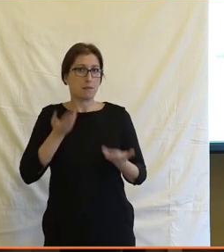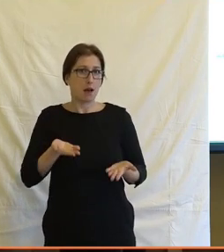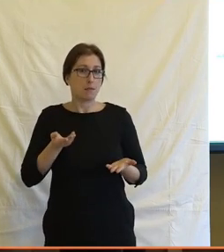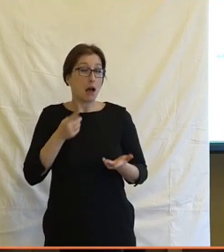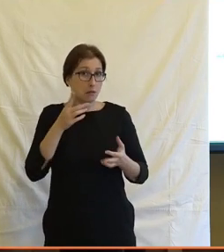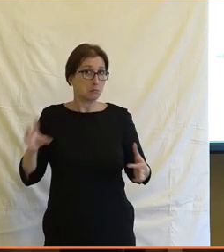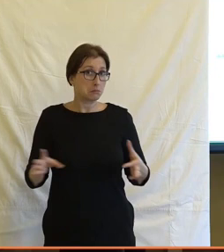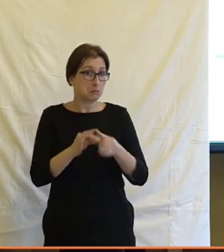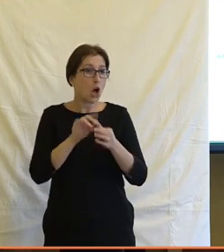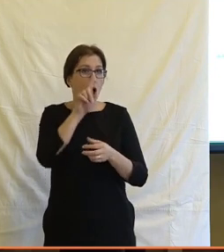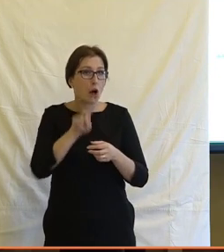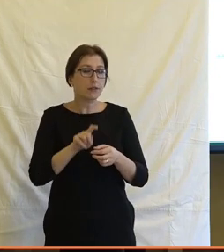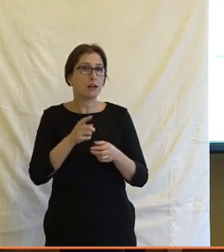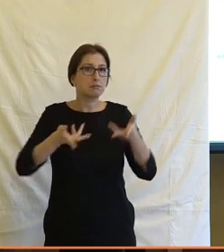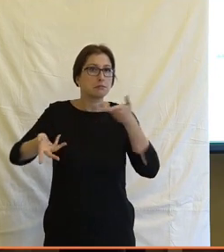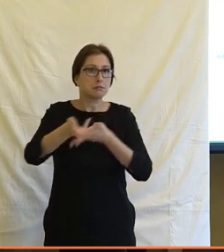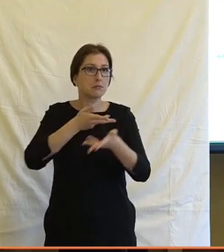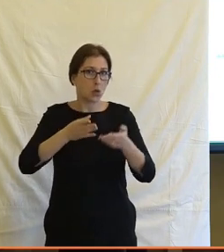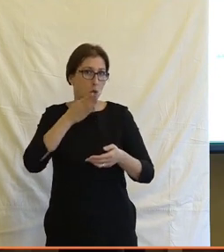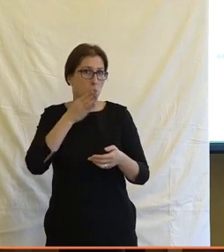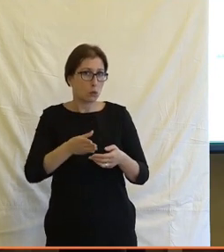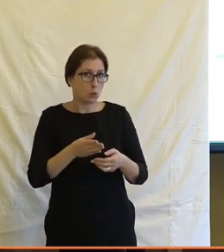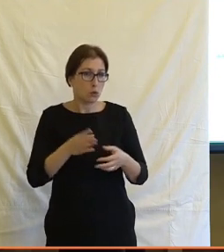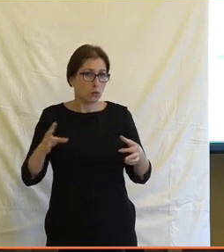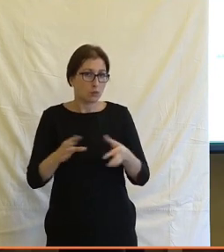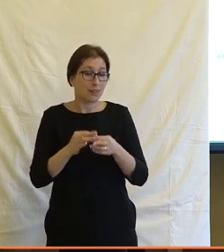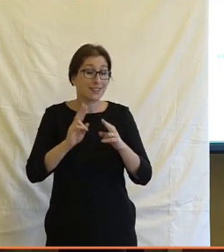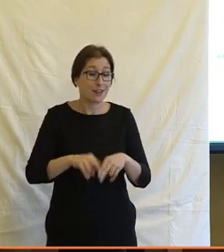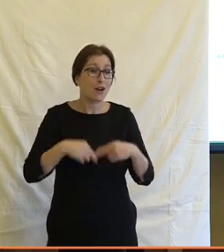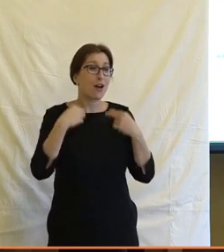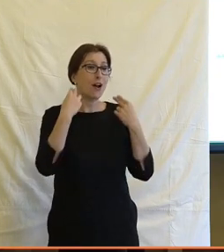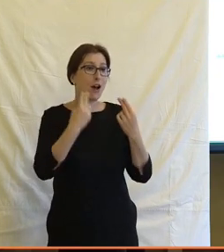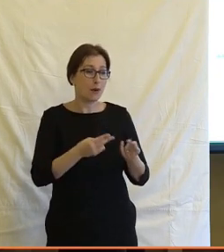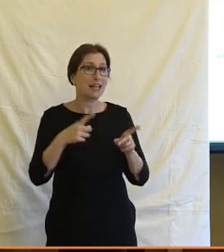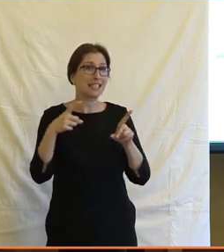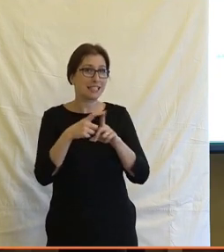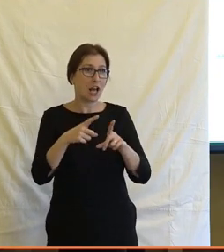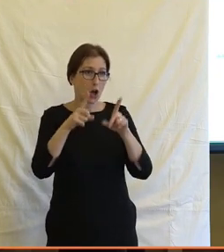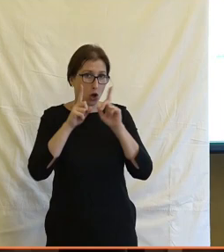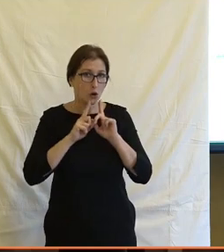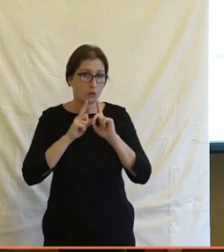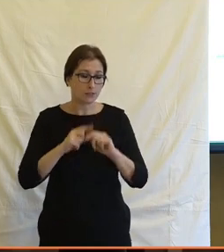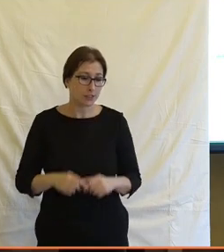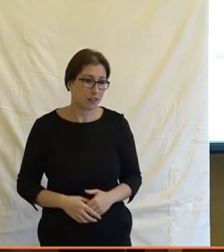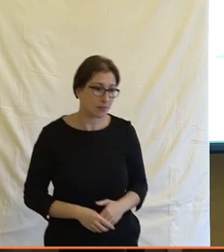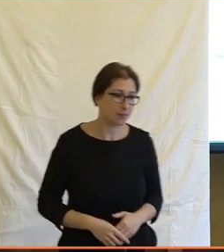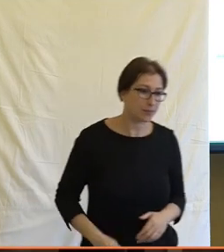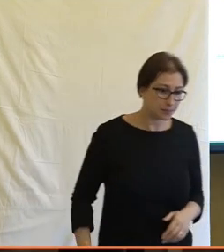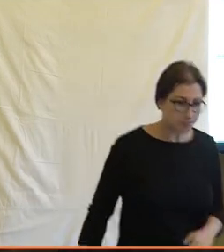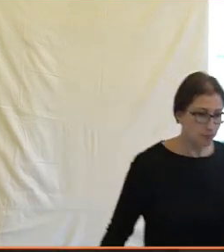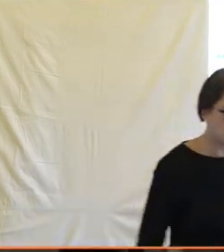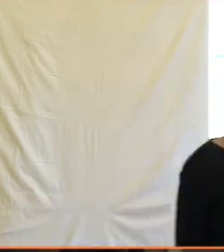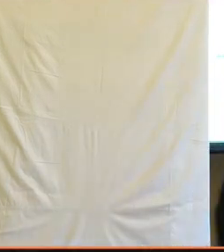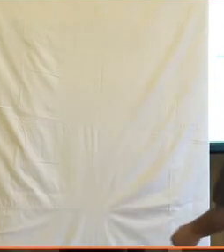se k tomu v sekci otázek určitě vrátíme a předala bych slovo Ditě Horochovské. Dito, od